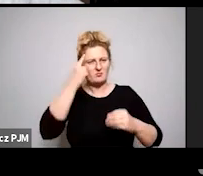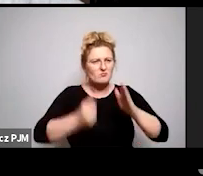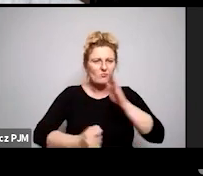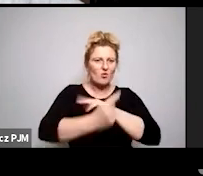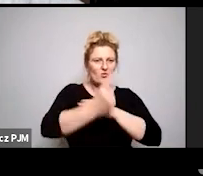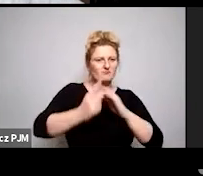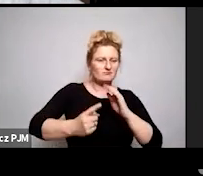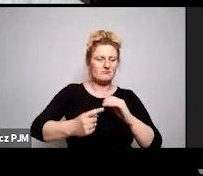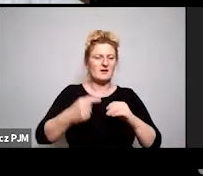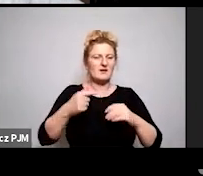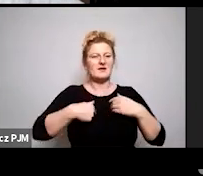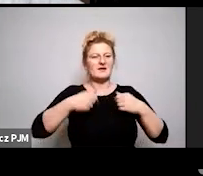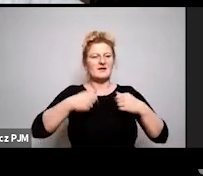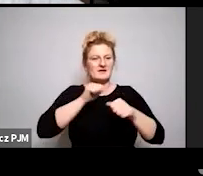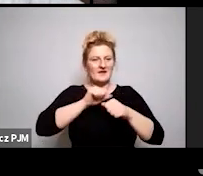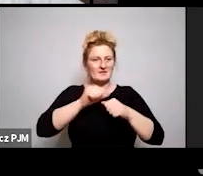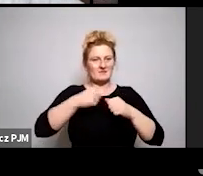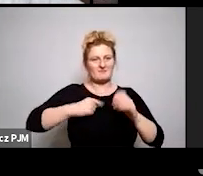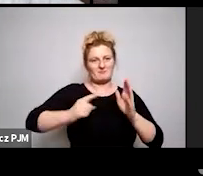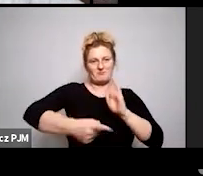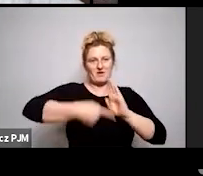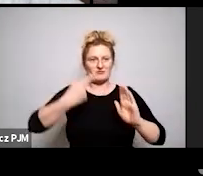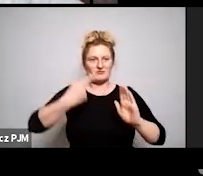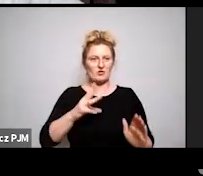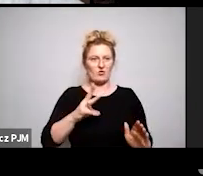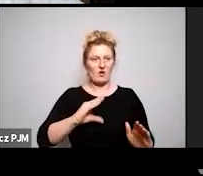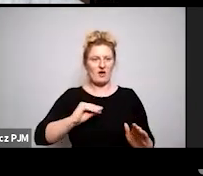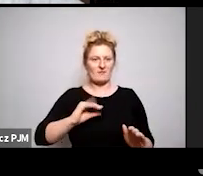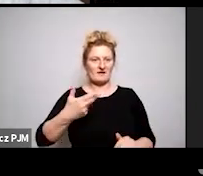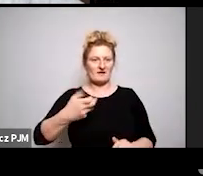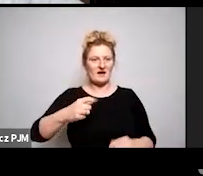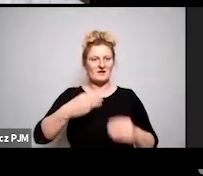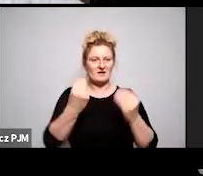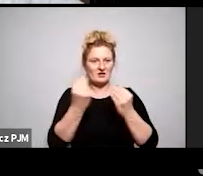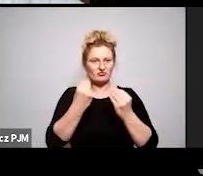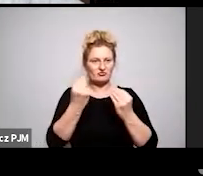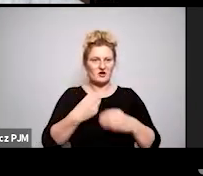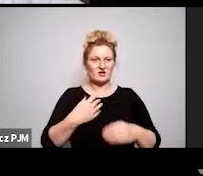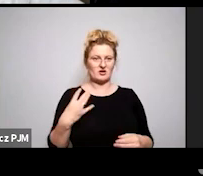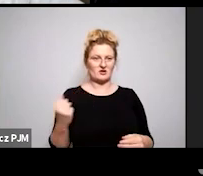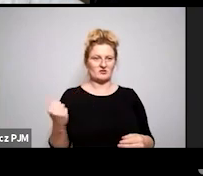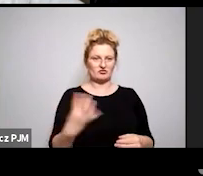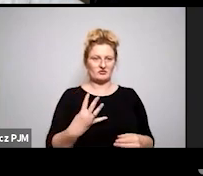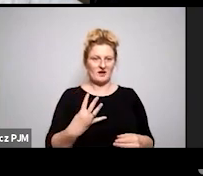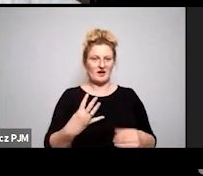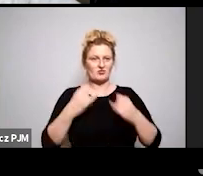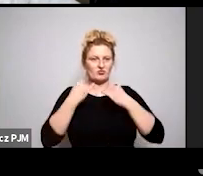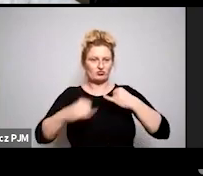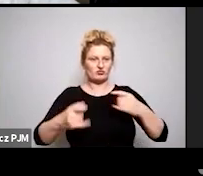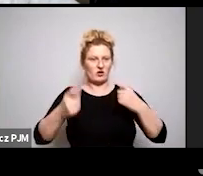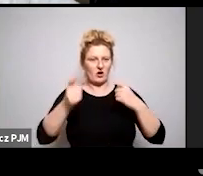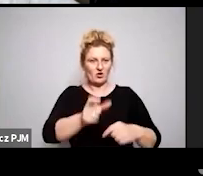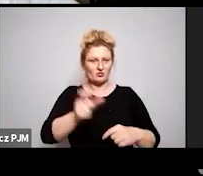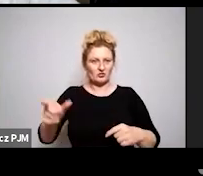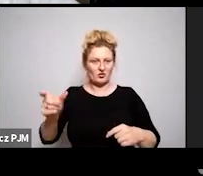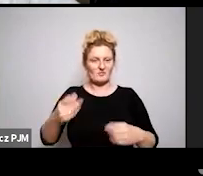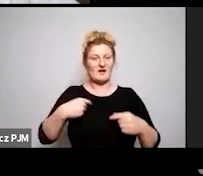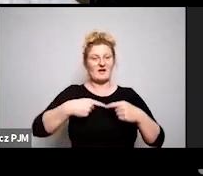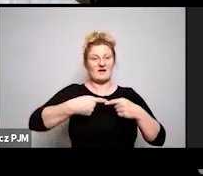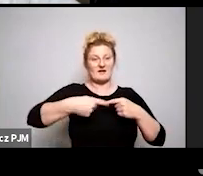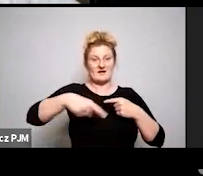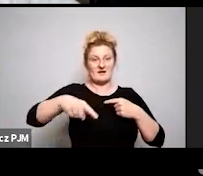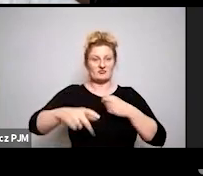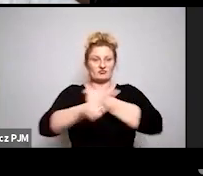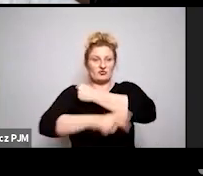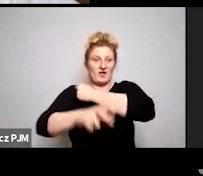I jesteśmy przy pierwszym webinarze, przed nami jeszcze 4 z 4 różnymi osobami. Najbliższy będzie w